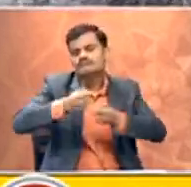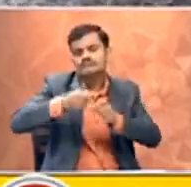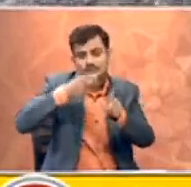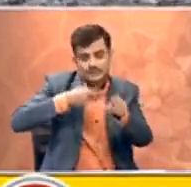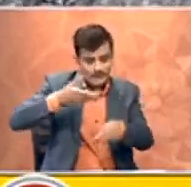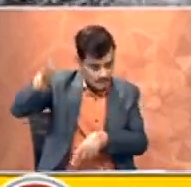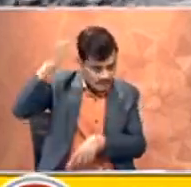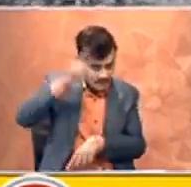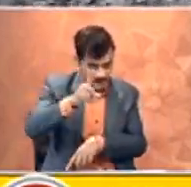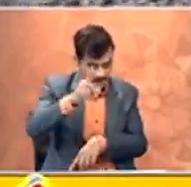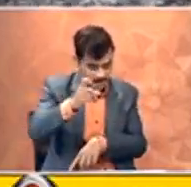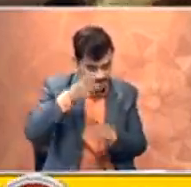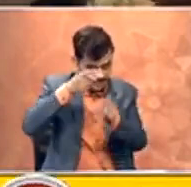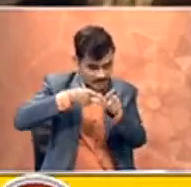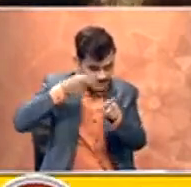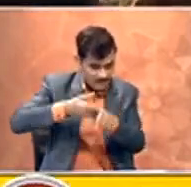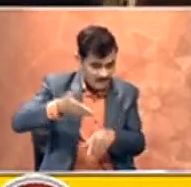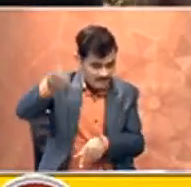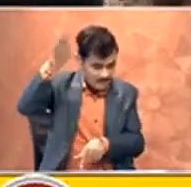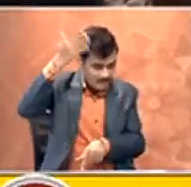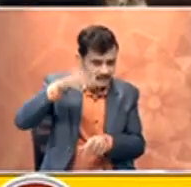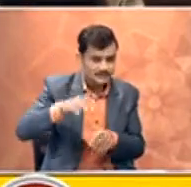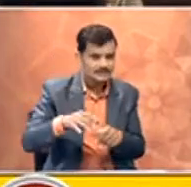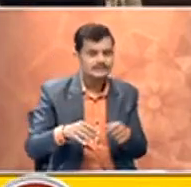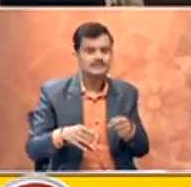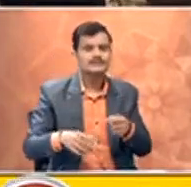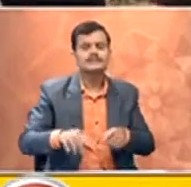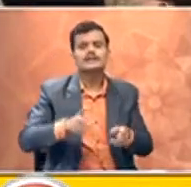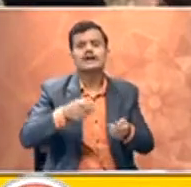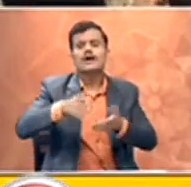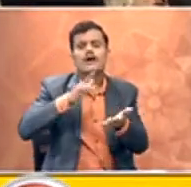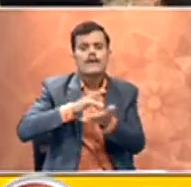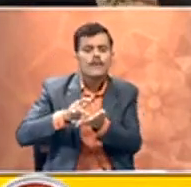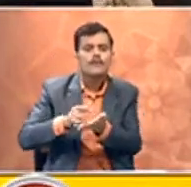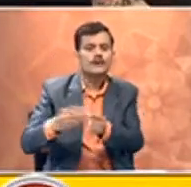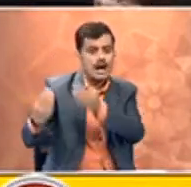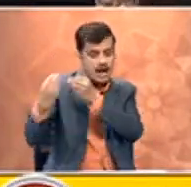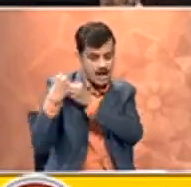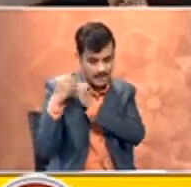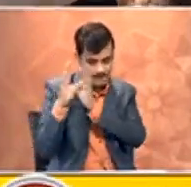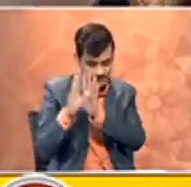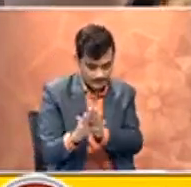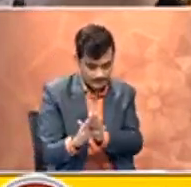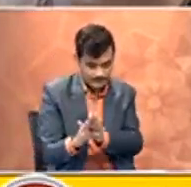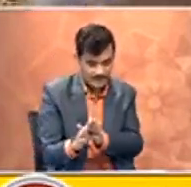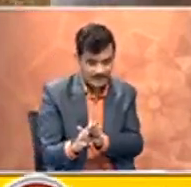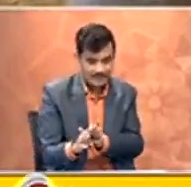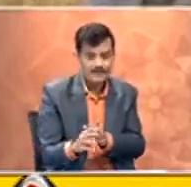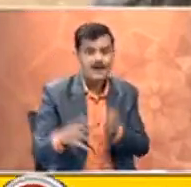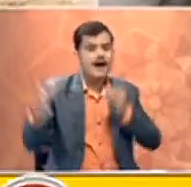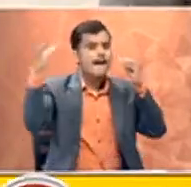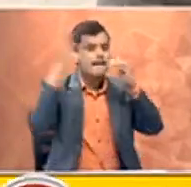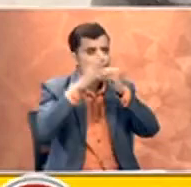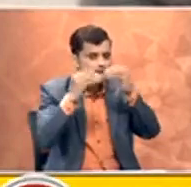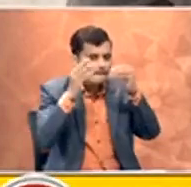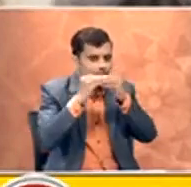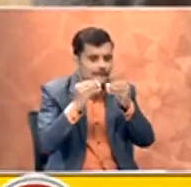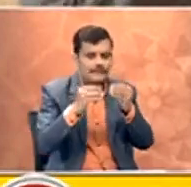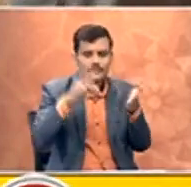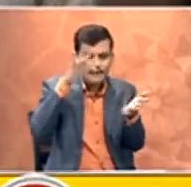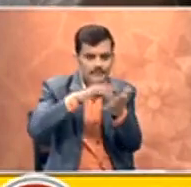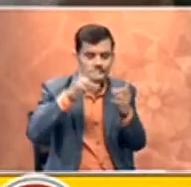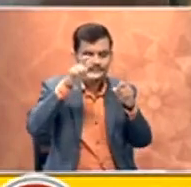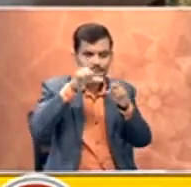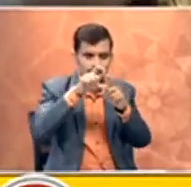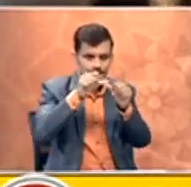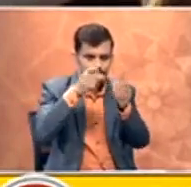उन्हें साइट सीइंग विंग में जिम्मेदारी मिली थी। इसे अब लोग बेंगलुरु दर्शिनी के नाम से